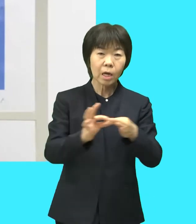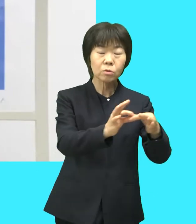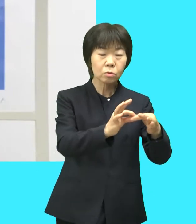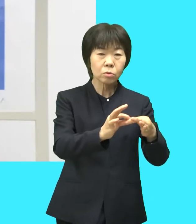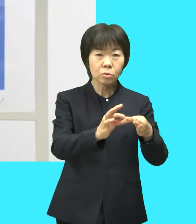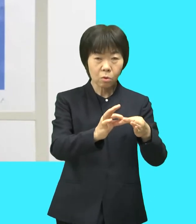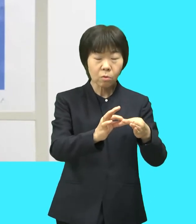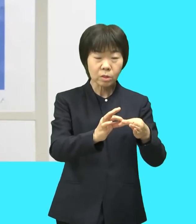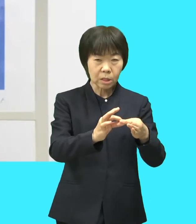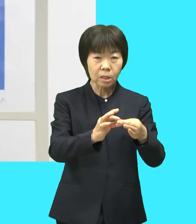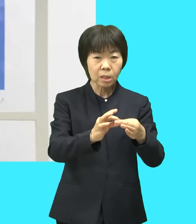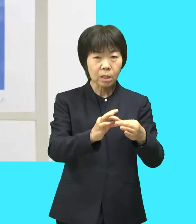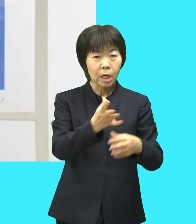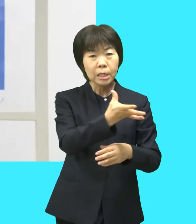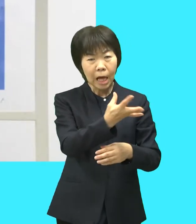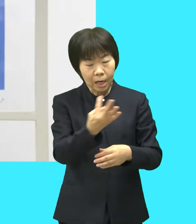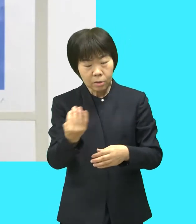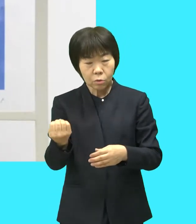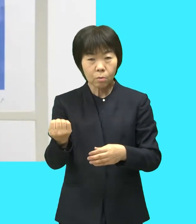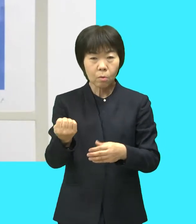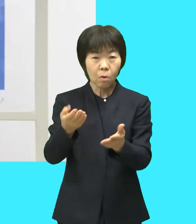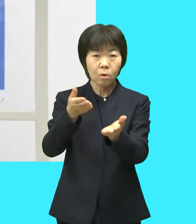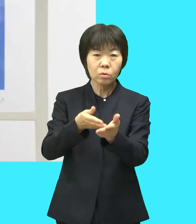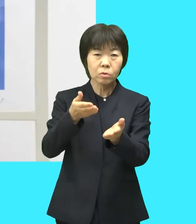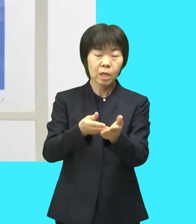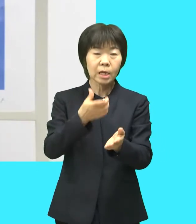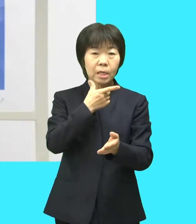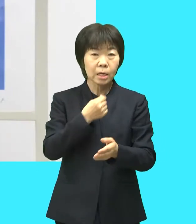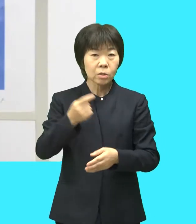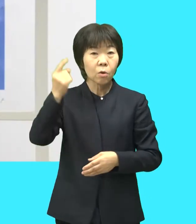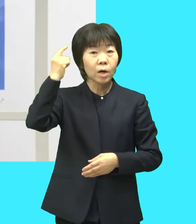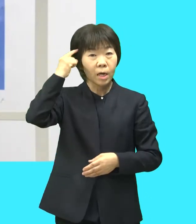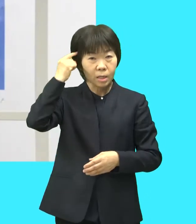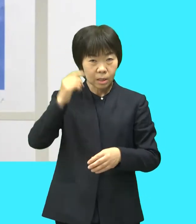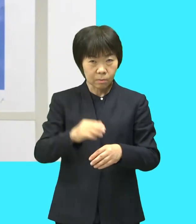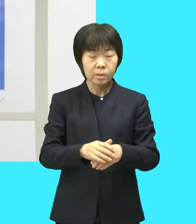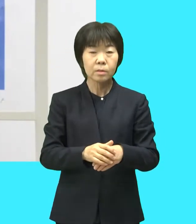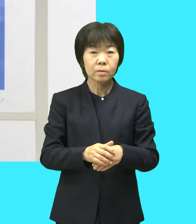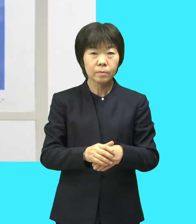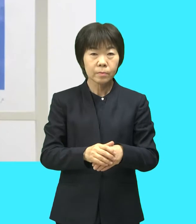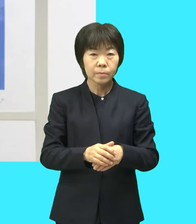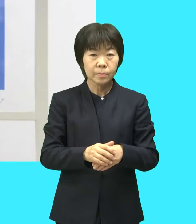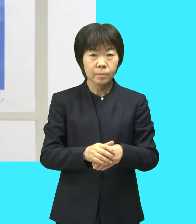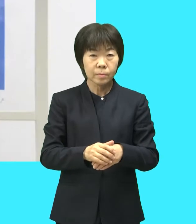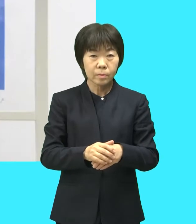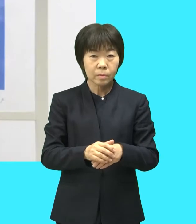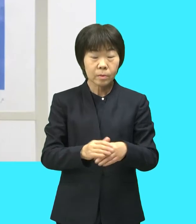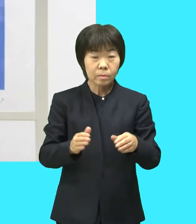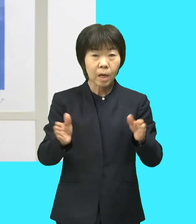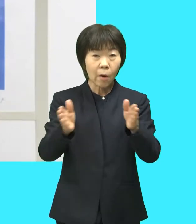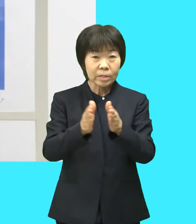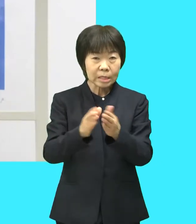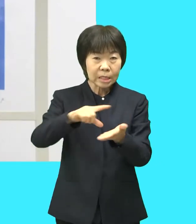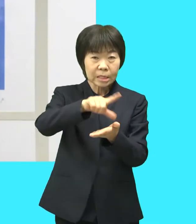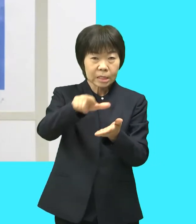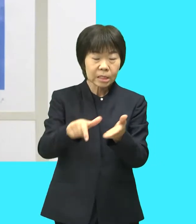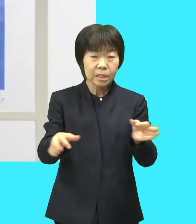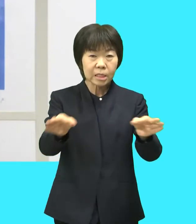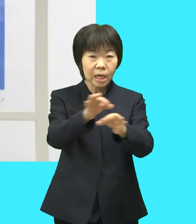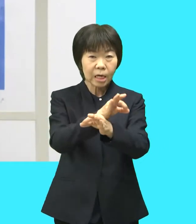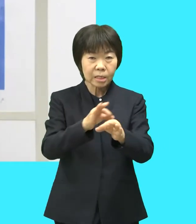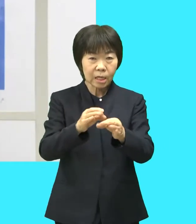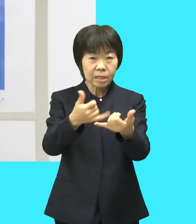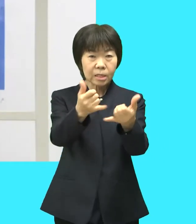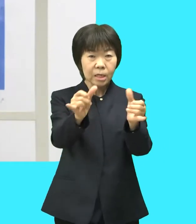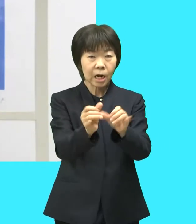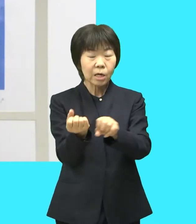ように何度も何度も訴えかけていきたいと考えています。合わせて地域経済、地域社